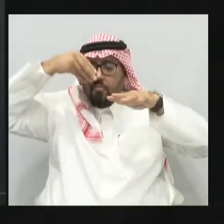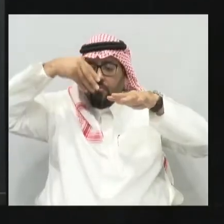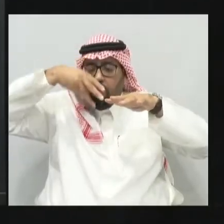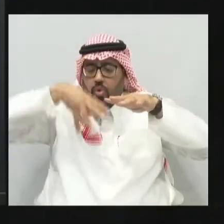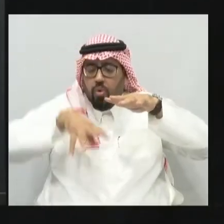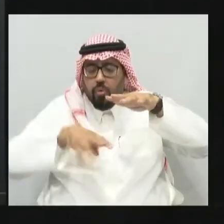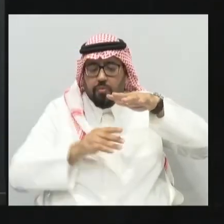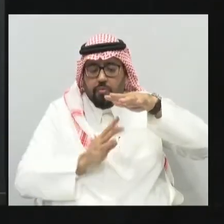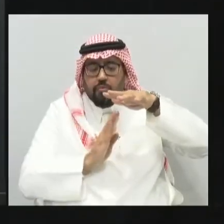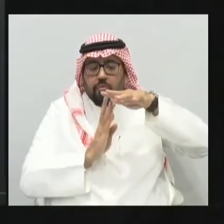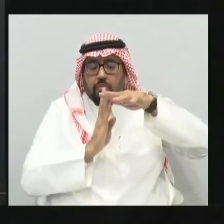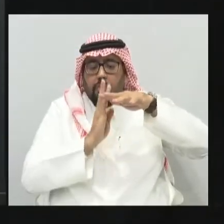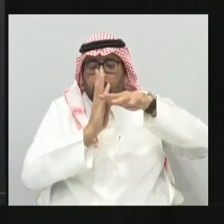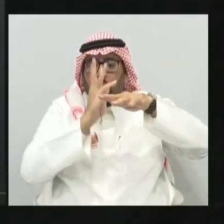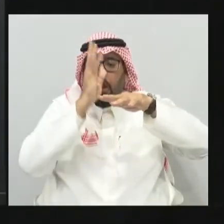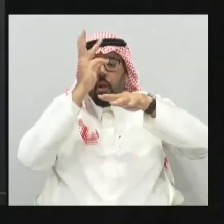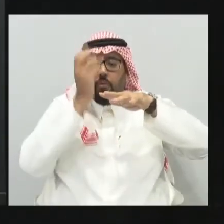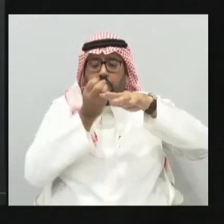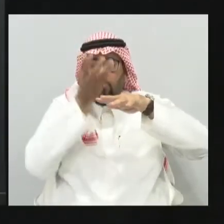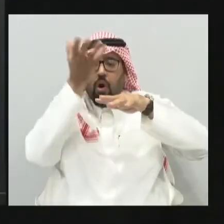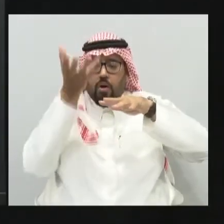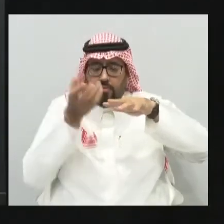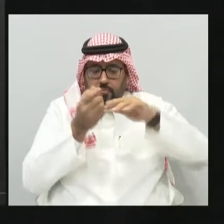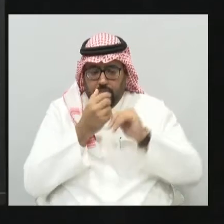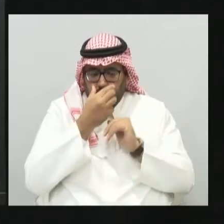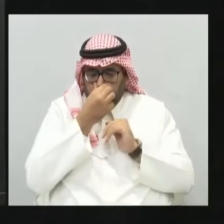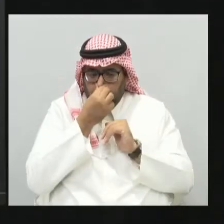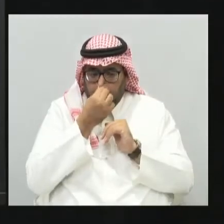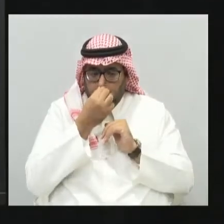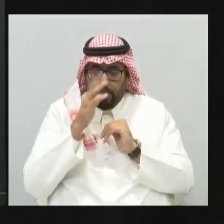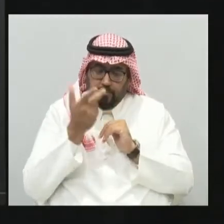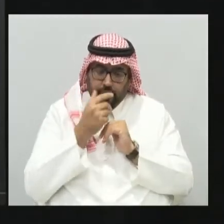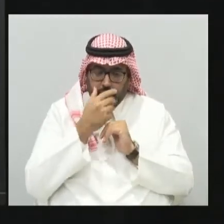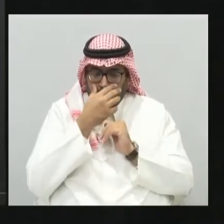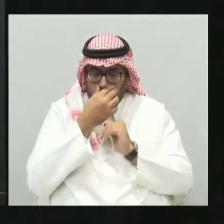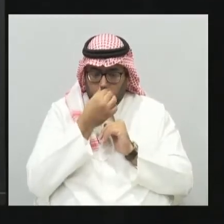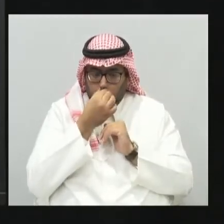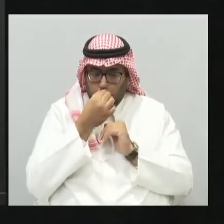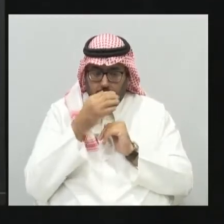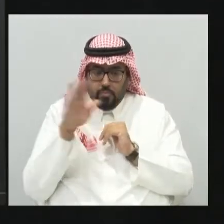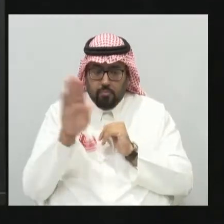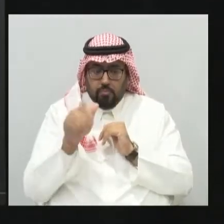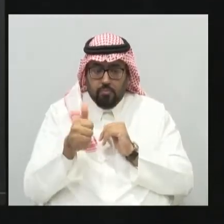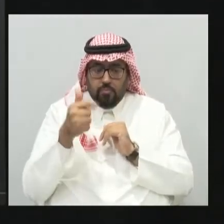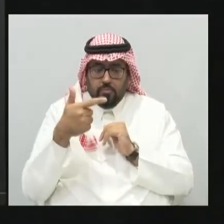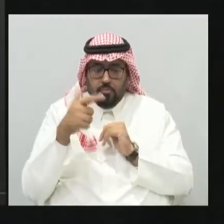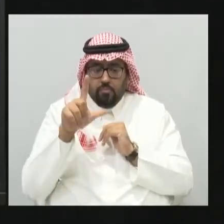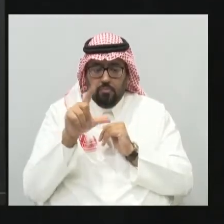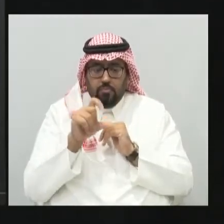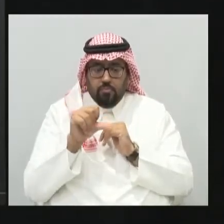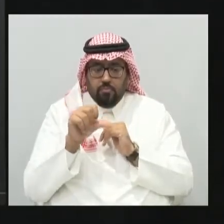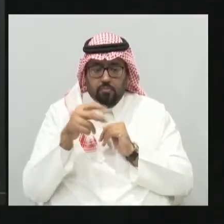خروج الهواء التنفس الهواء هذا وش حالته سائل زي الماء